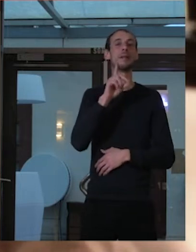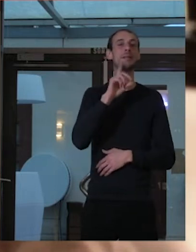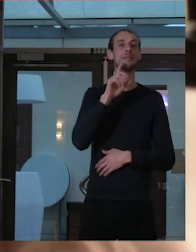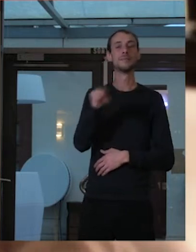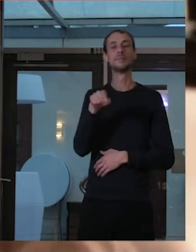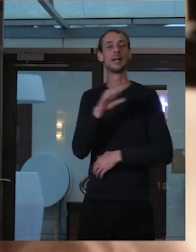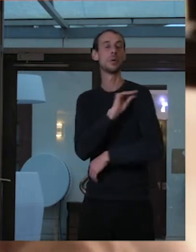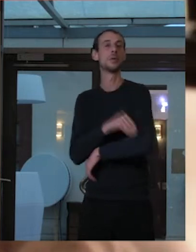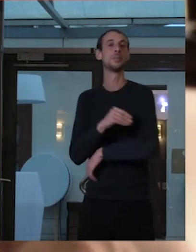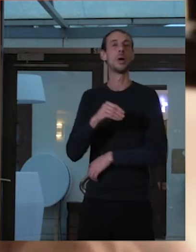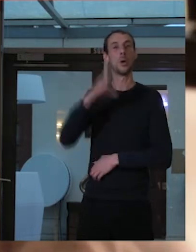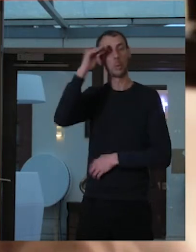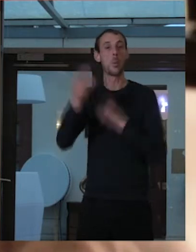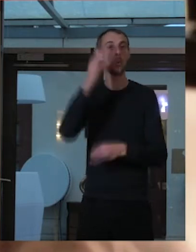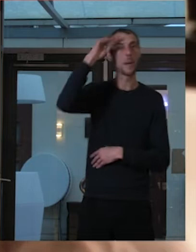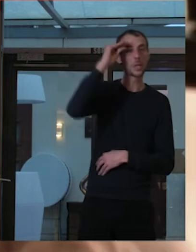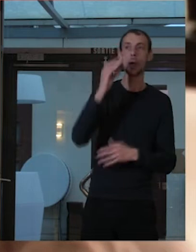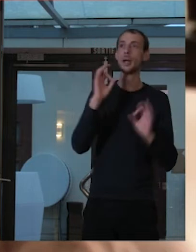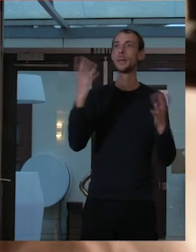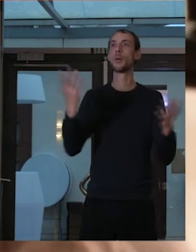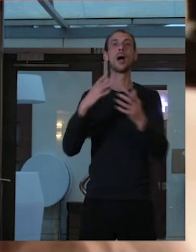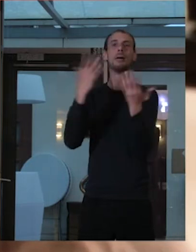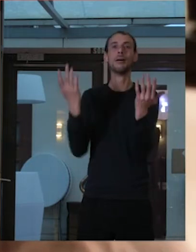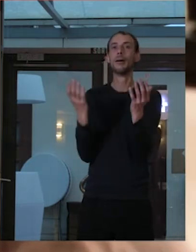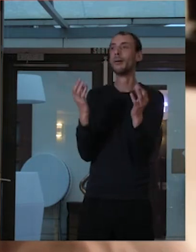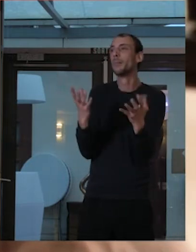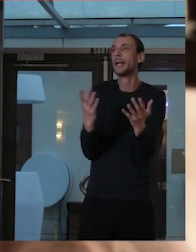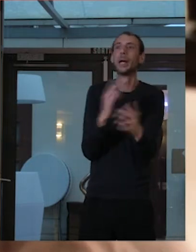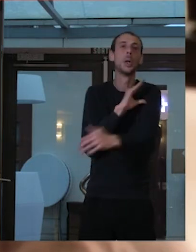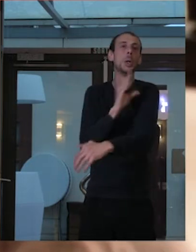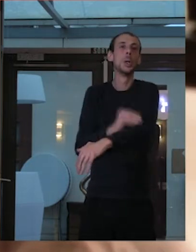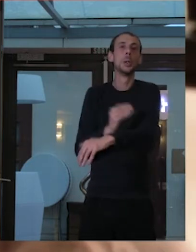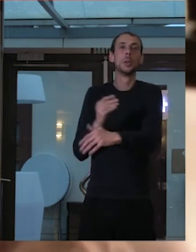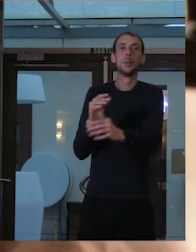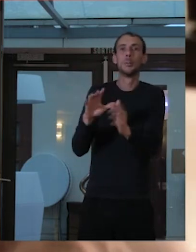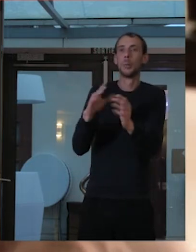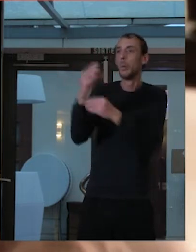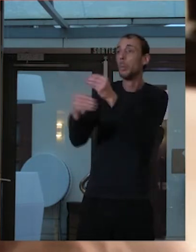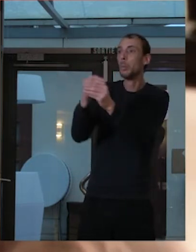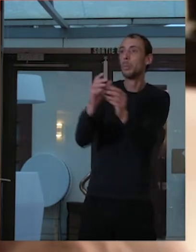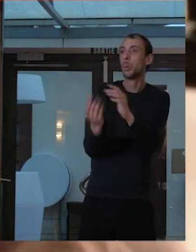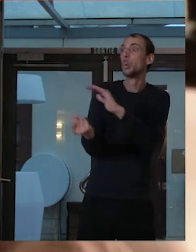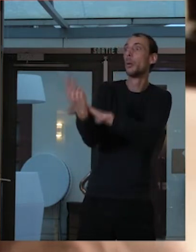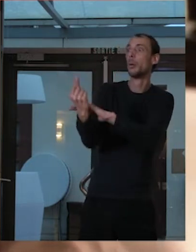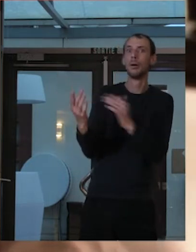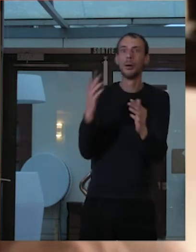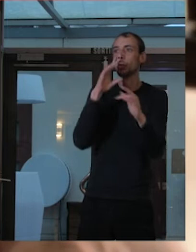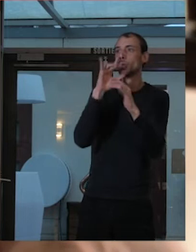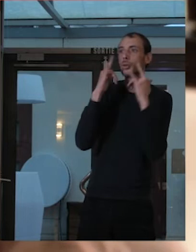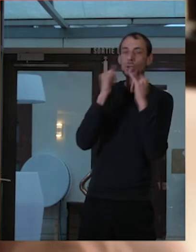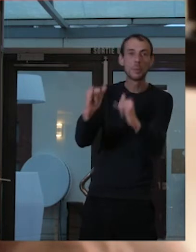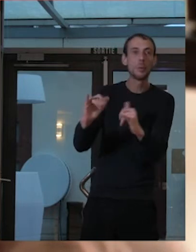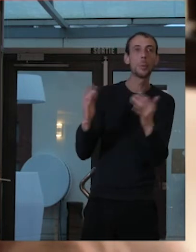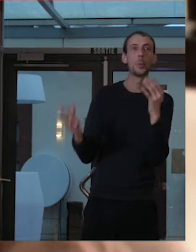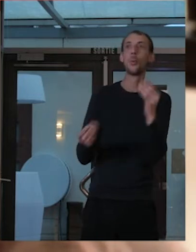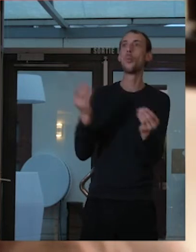parle de sport féminin comme si c'était un monde à part, quelque chose d'un peu exotique ou que sais-je. Mais quand on parle